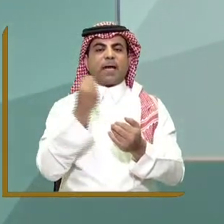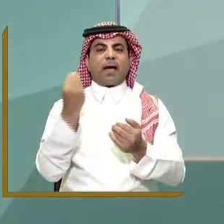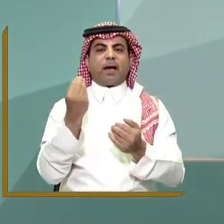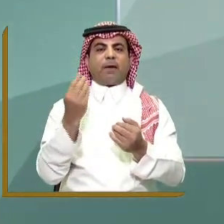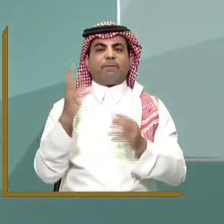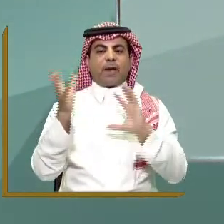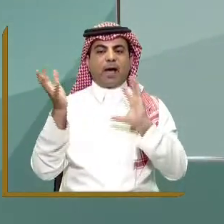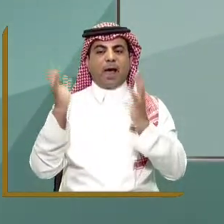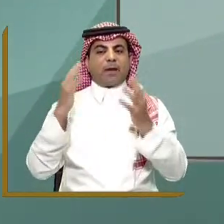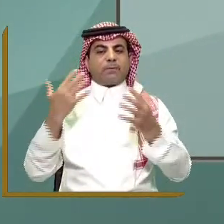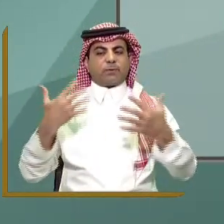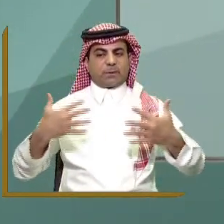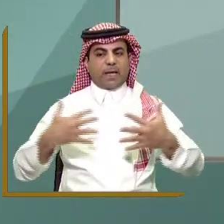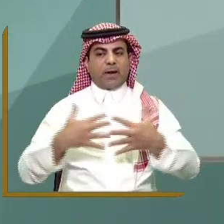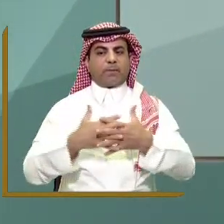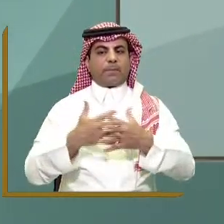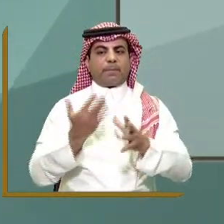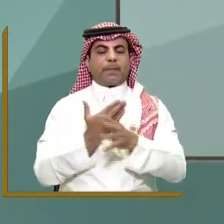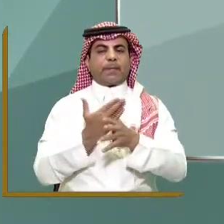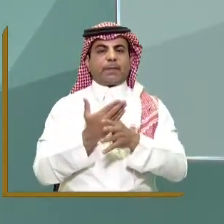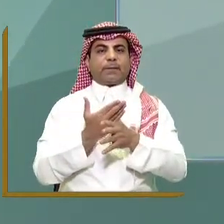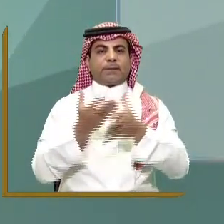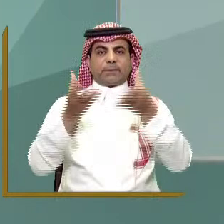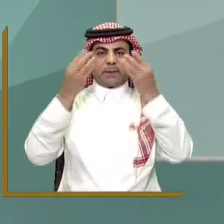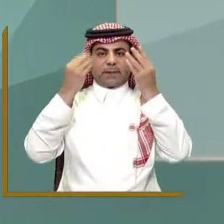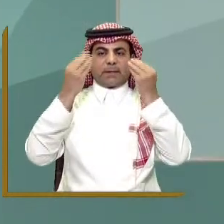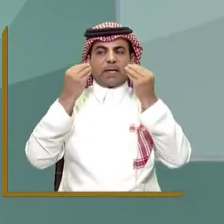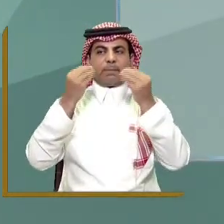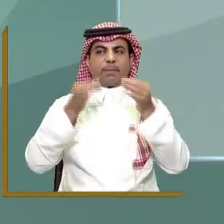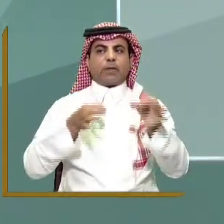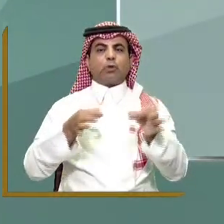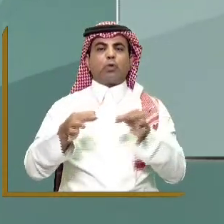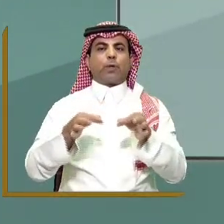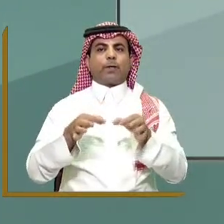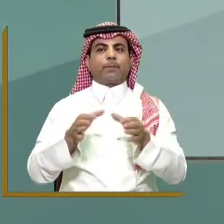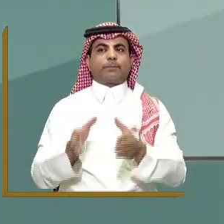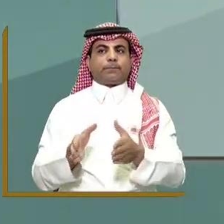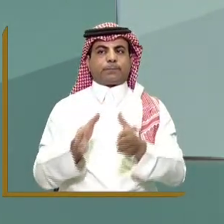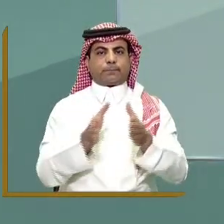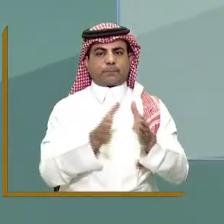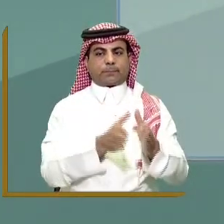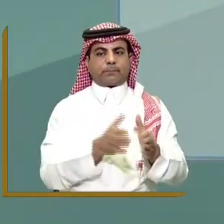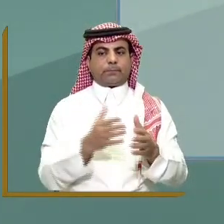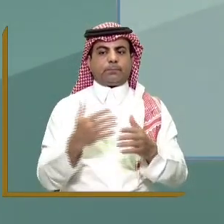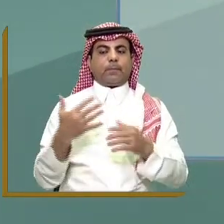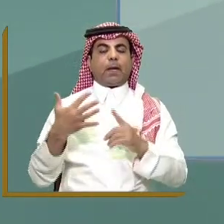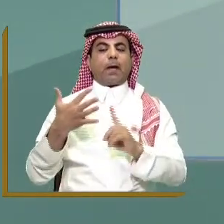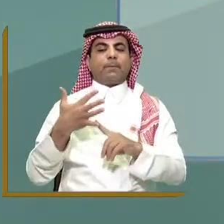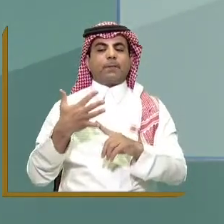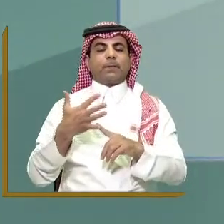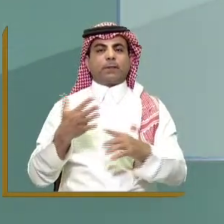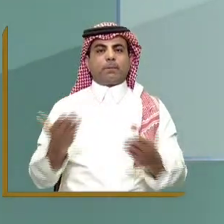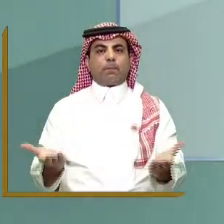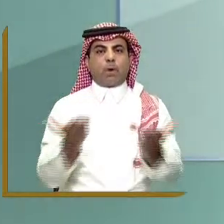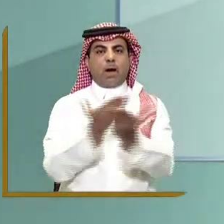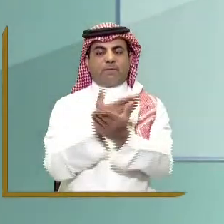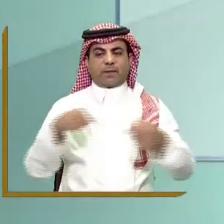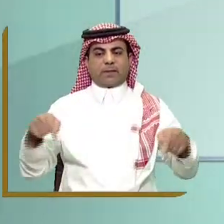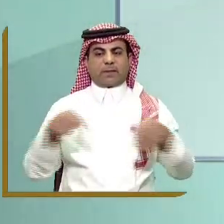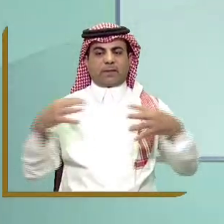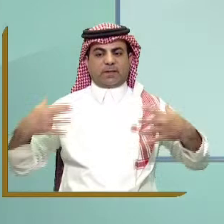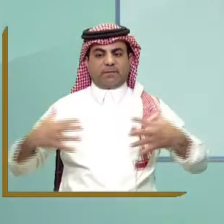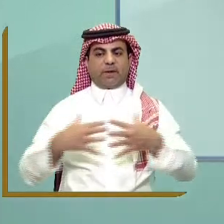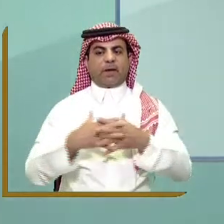السياحة العالمية لتنمية القدرات البشرية عن طريق التعليم الإلكتروني. خامساً، الموافقة على